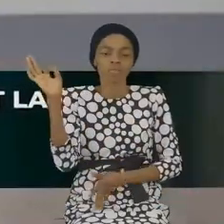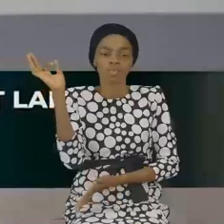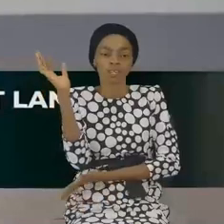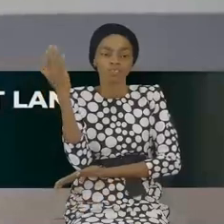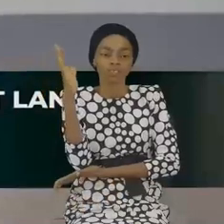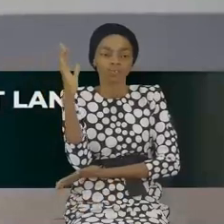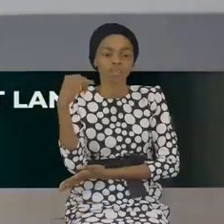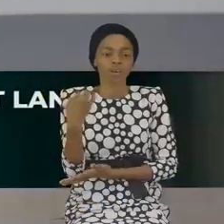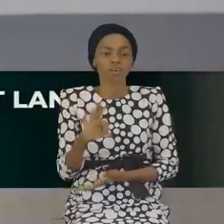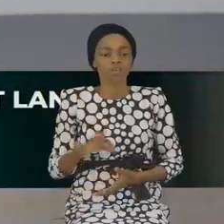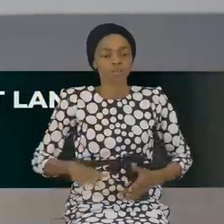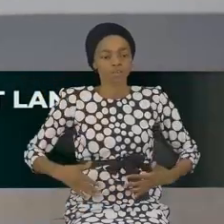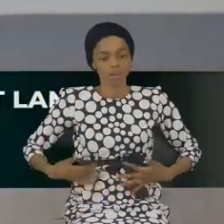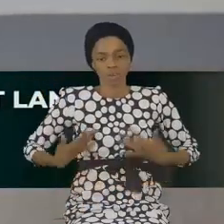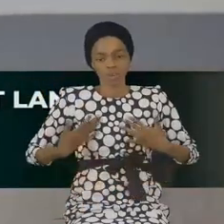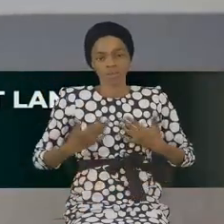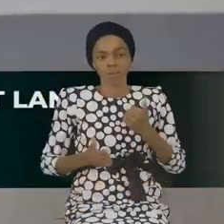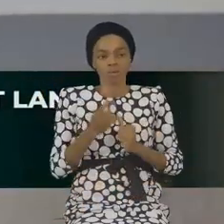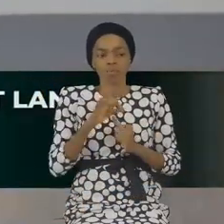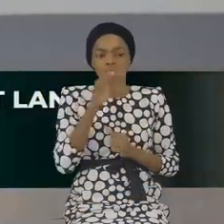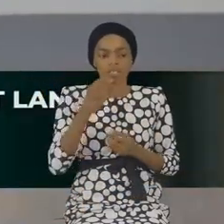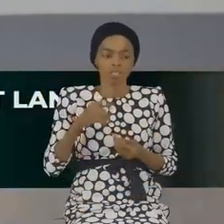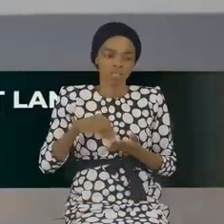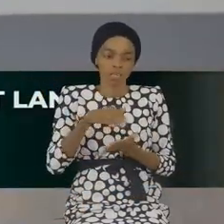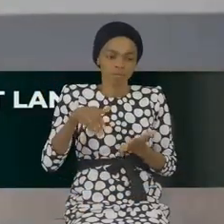dans le paradis de Dieu.